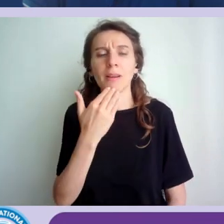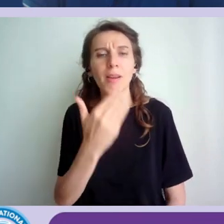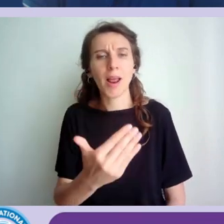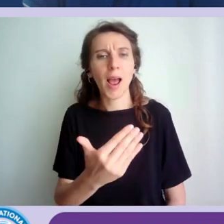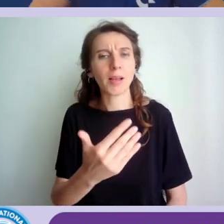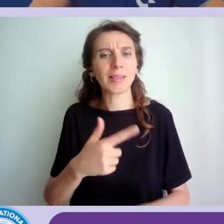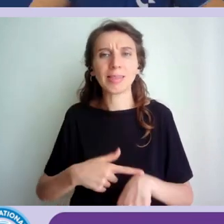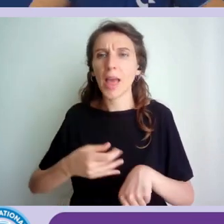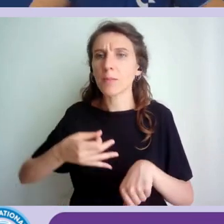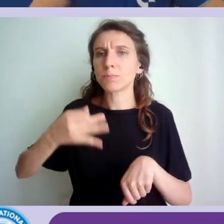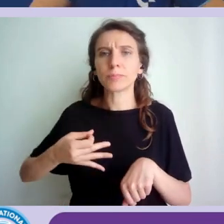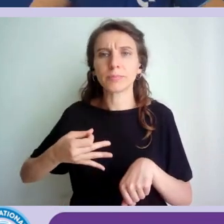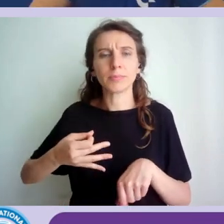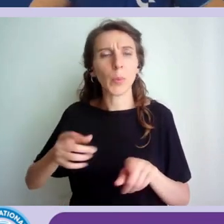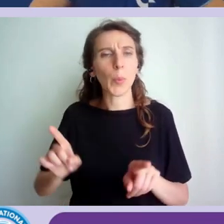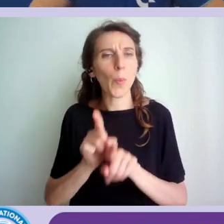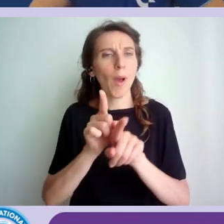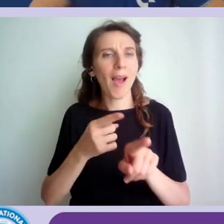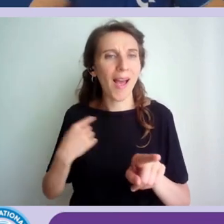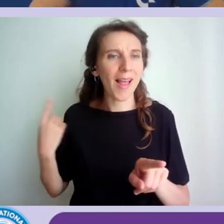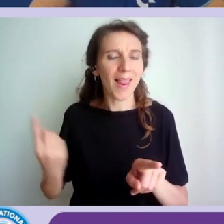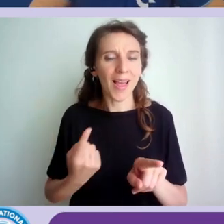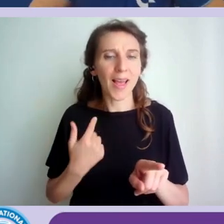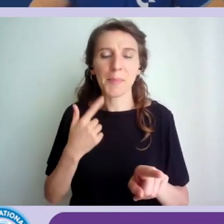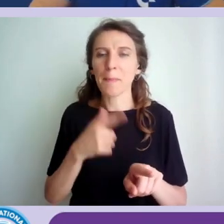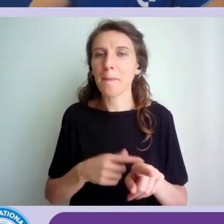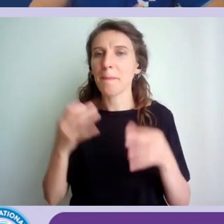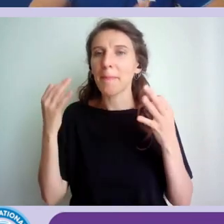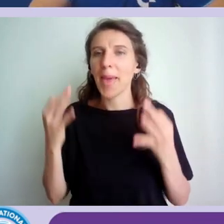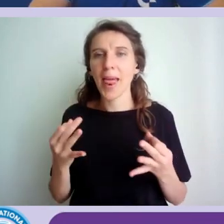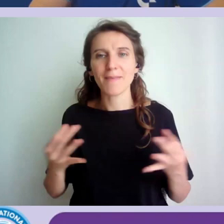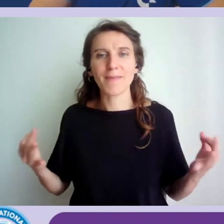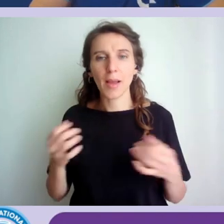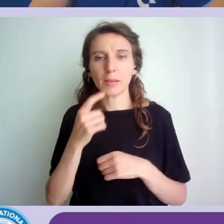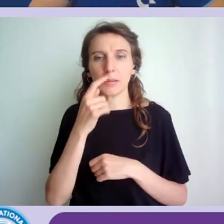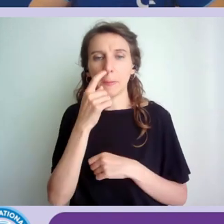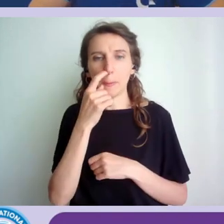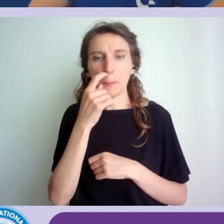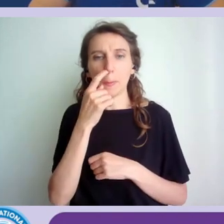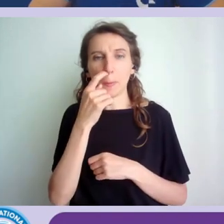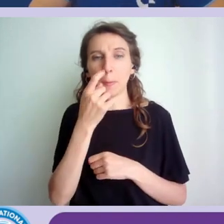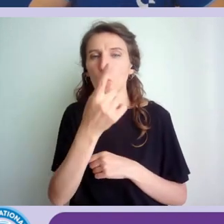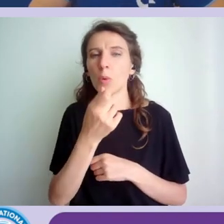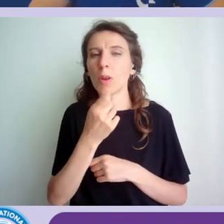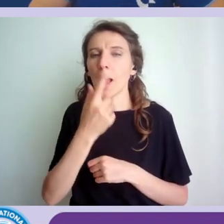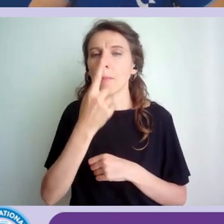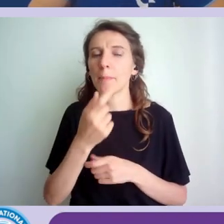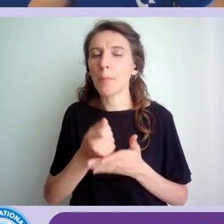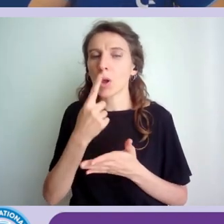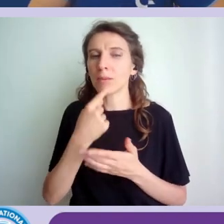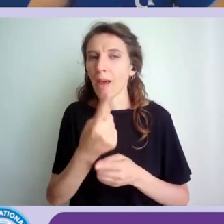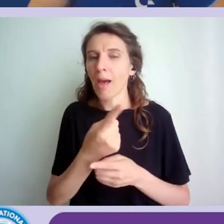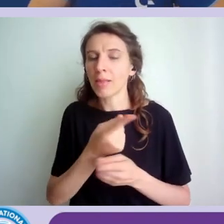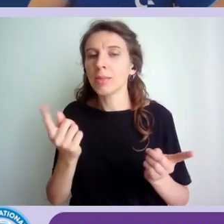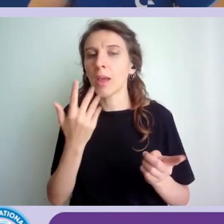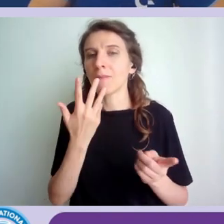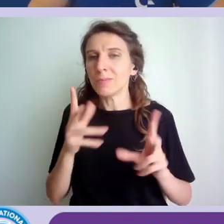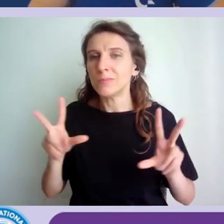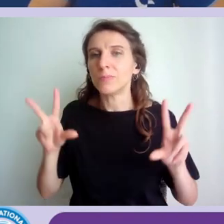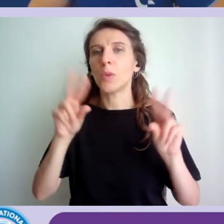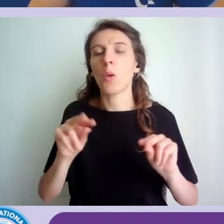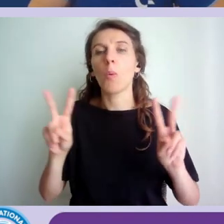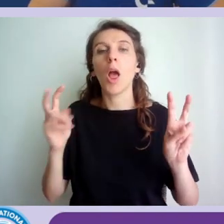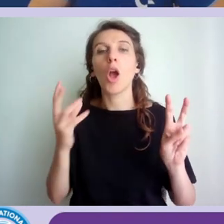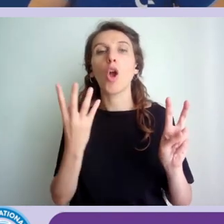nei tempi anche te perfetto una cosa importantissima che hai detto e voglio ribadirlo è proprio il concetto che